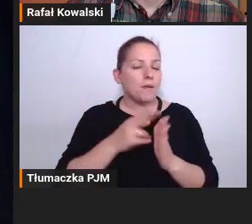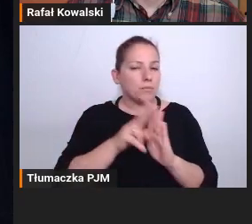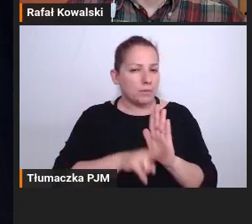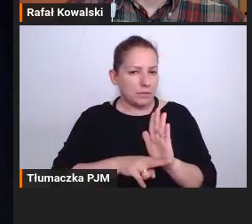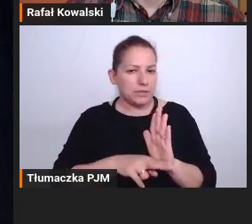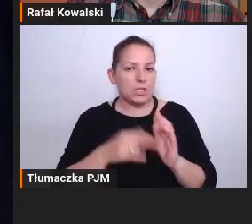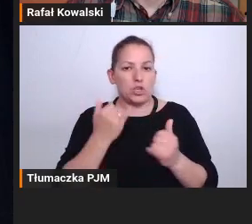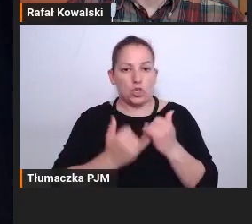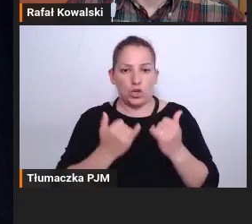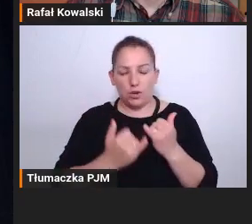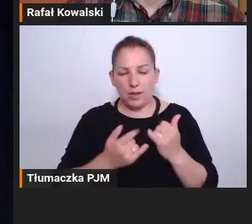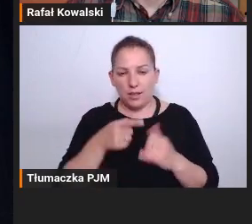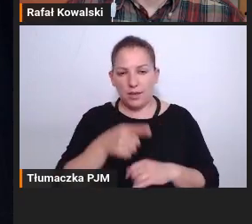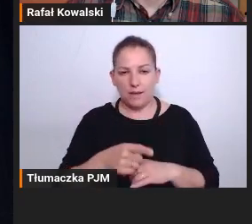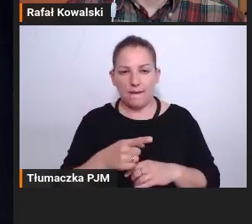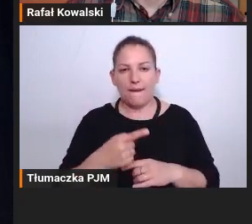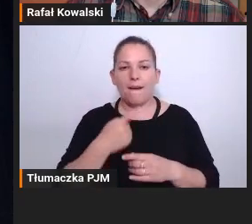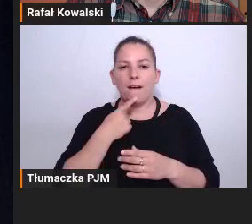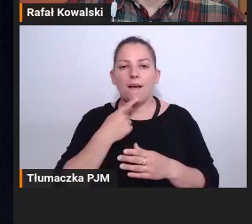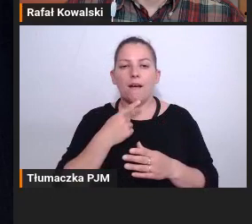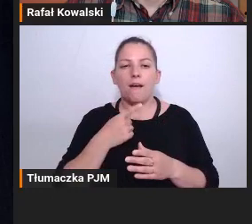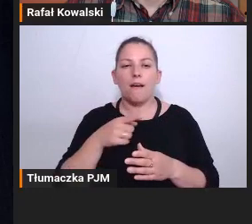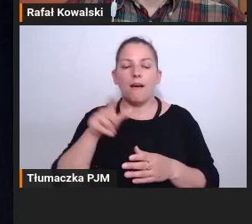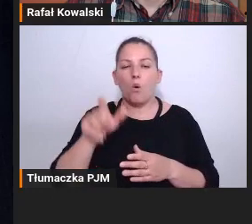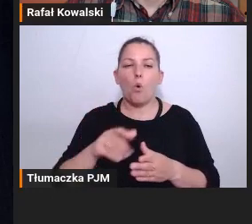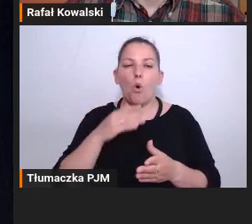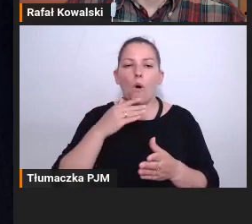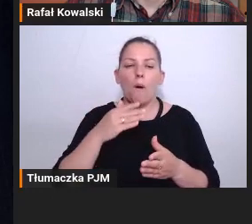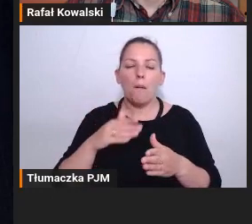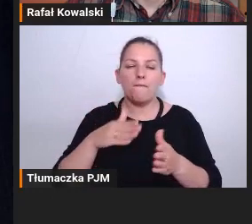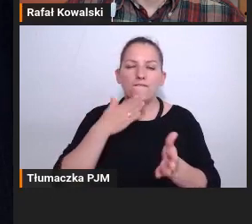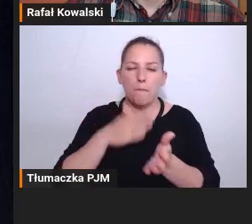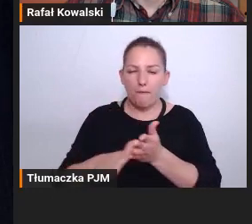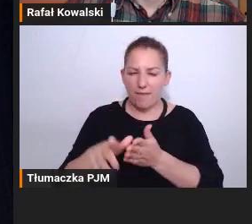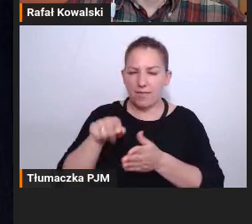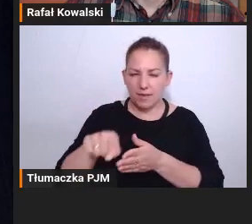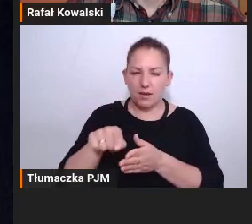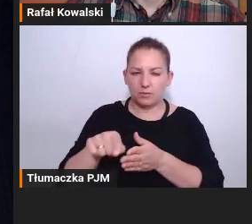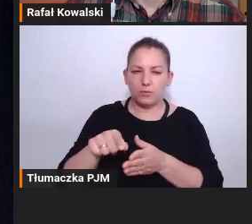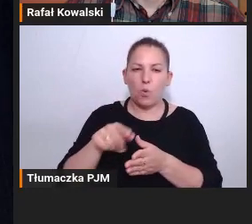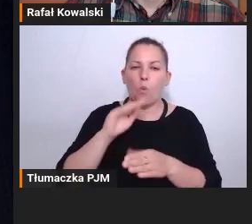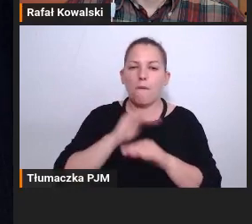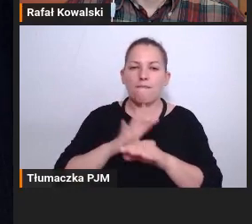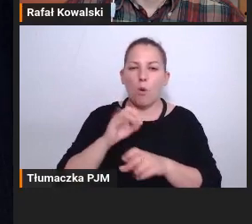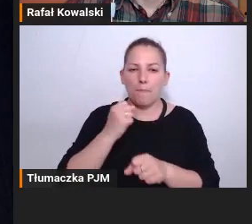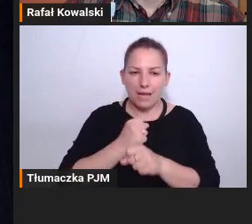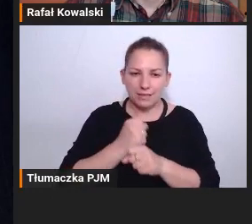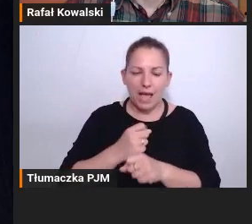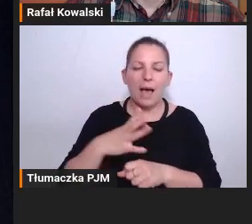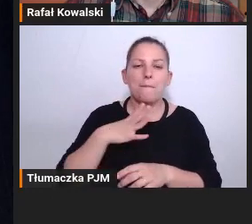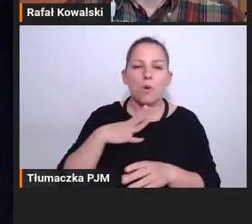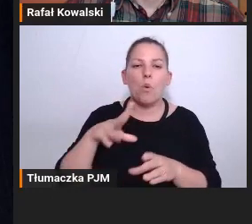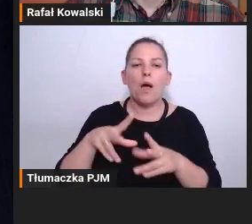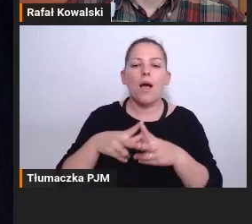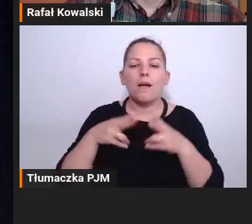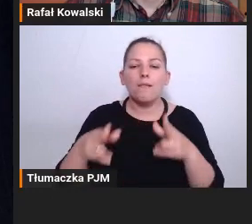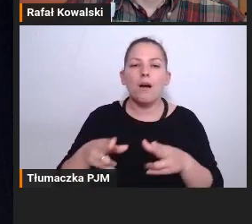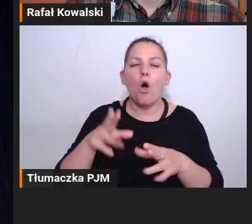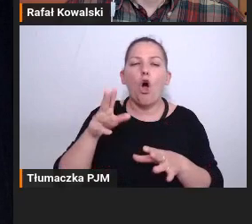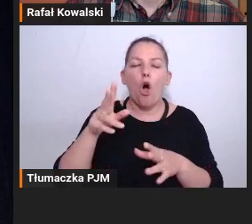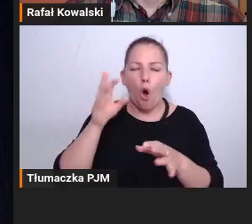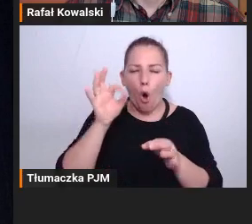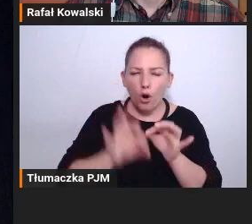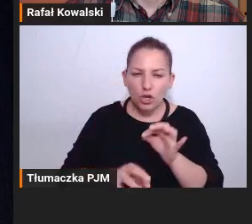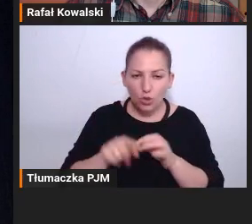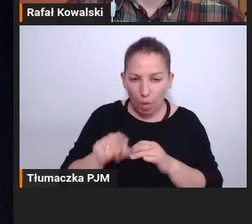tak, jeżeli wypowiadasz pracownikowi umowę o pracę i ta umowa była zawarta na czas określony,